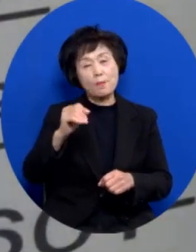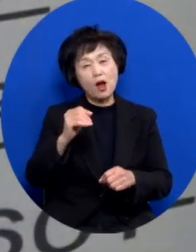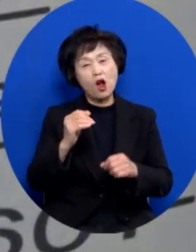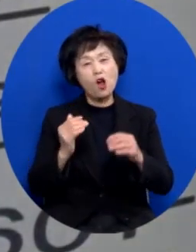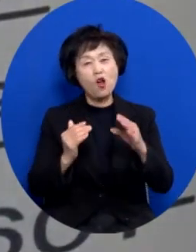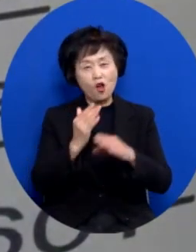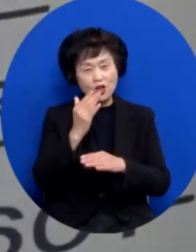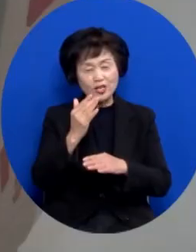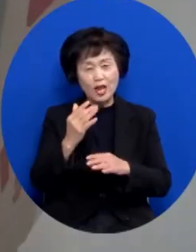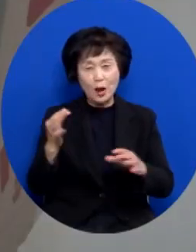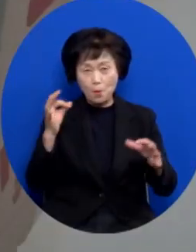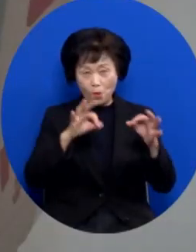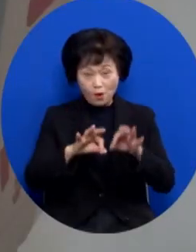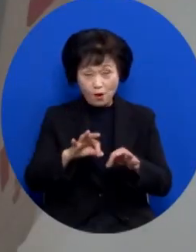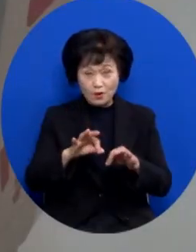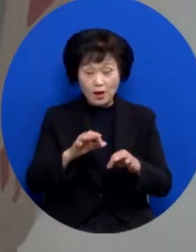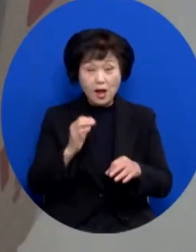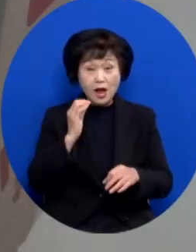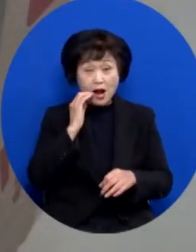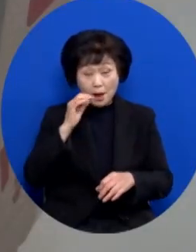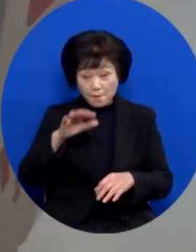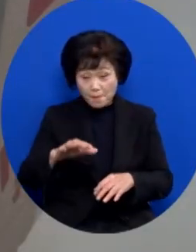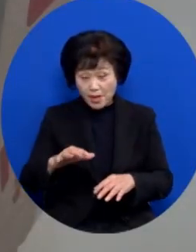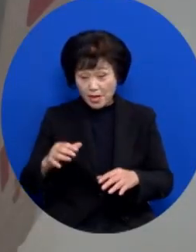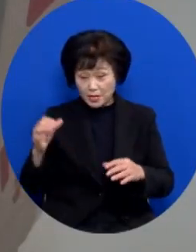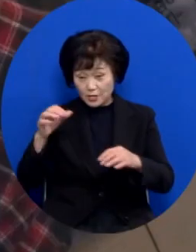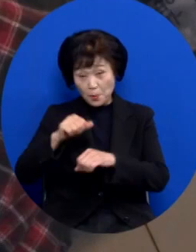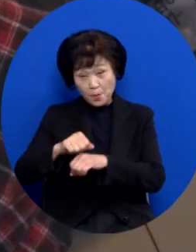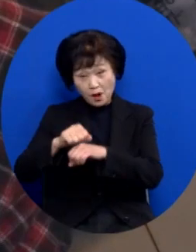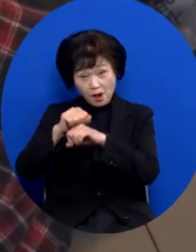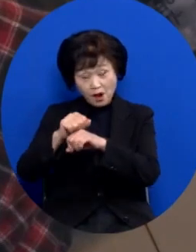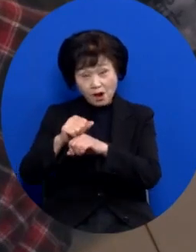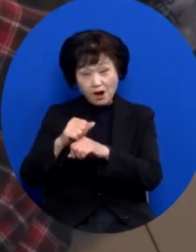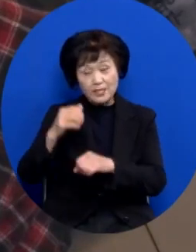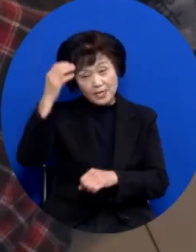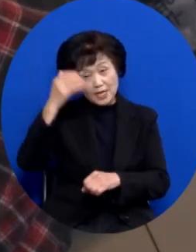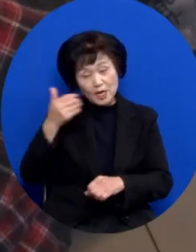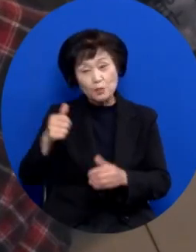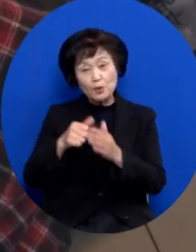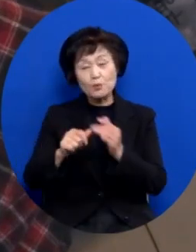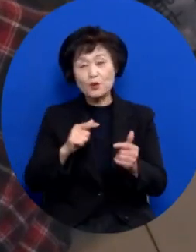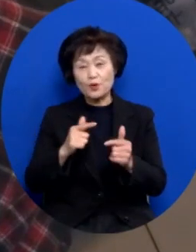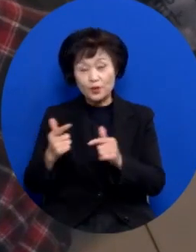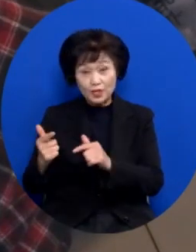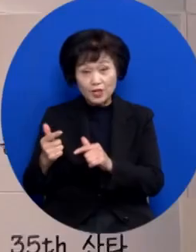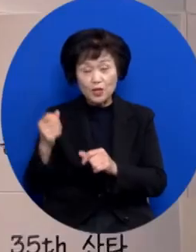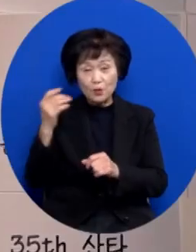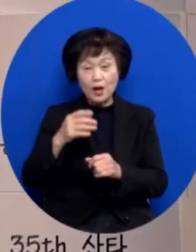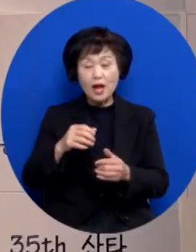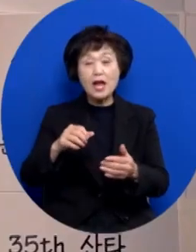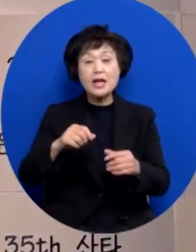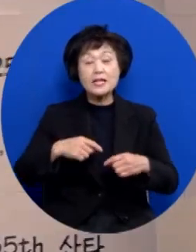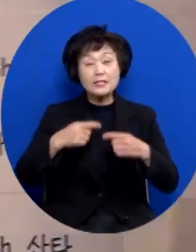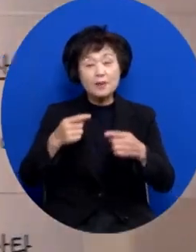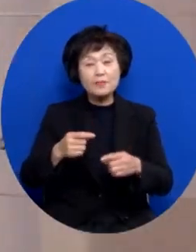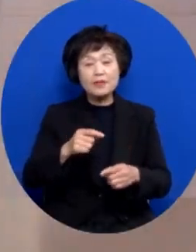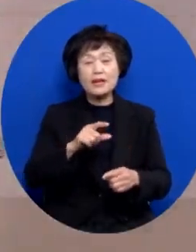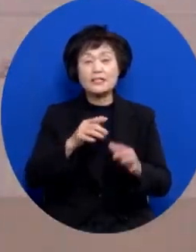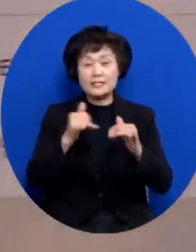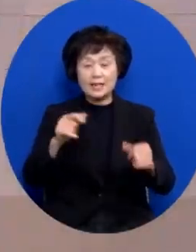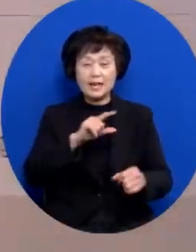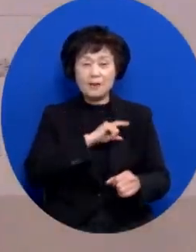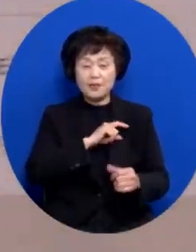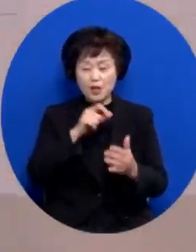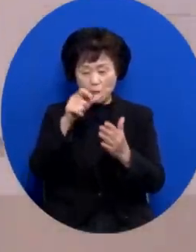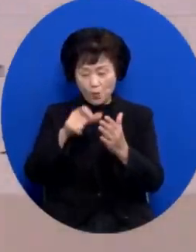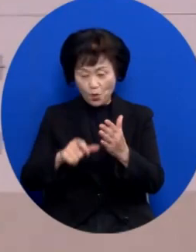넘었습니다. 카페 한 켠에 모인 기부 물품들과 기부자들의 이름들이 적혀 있습니다. 산타 프로젝트의